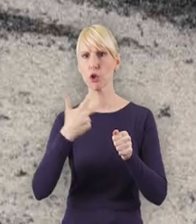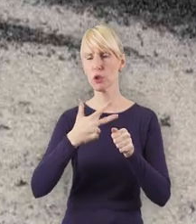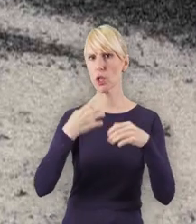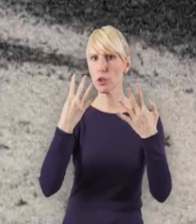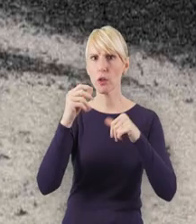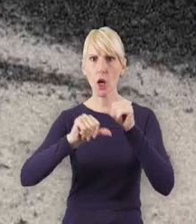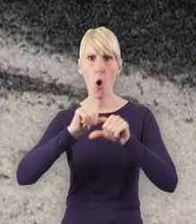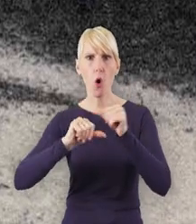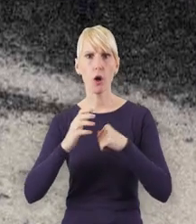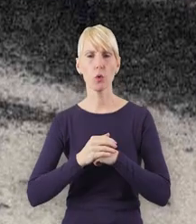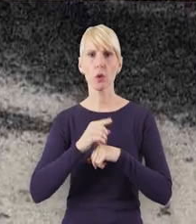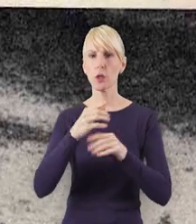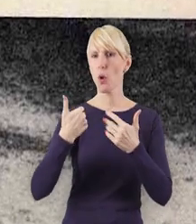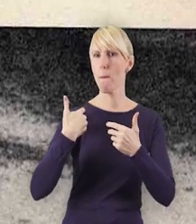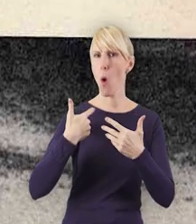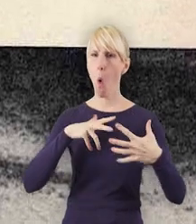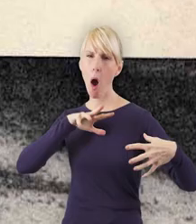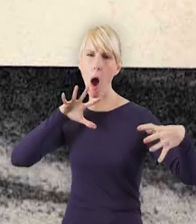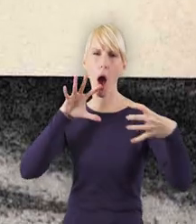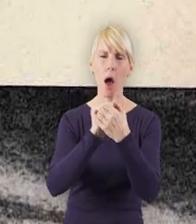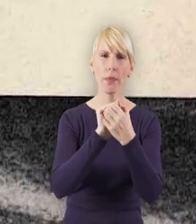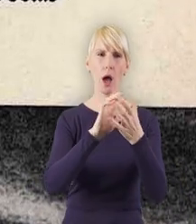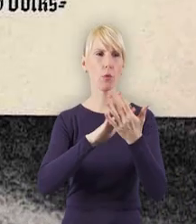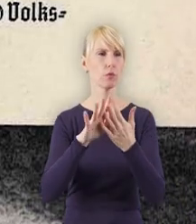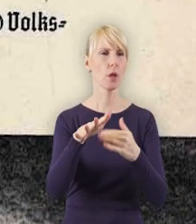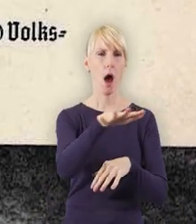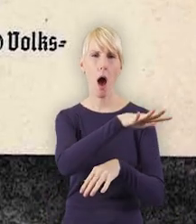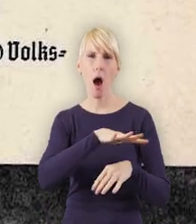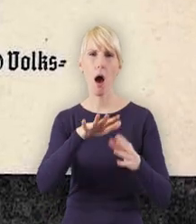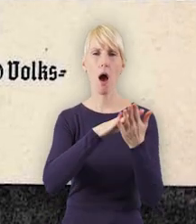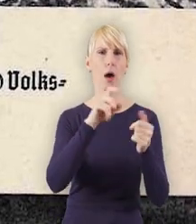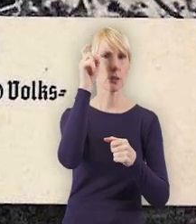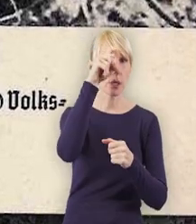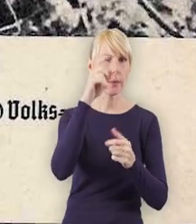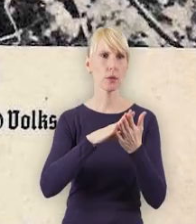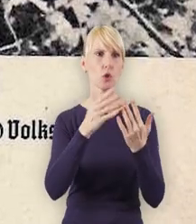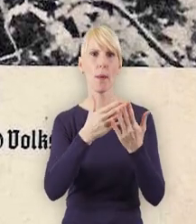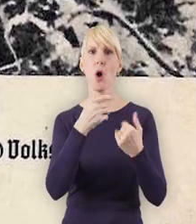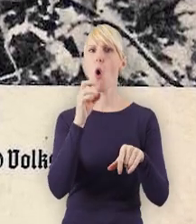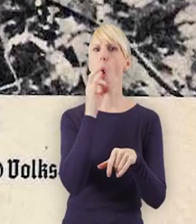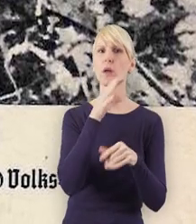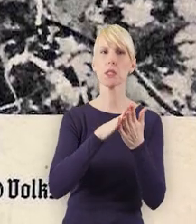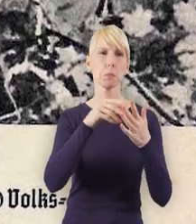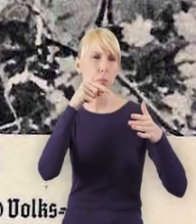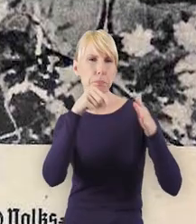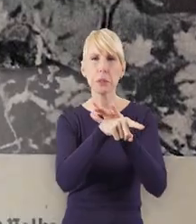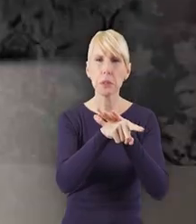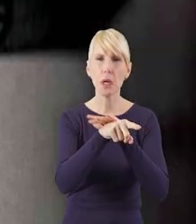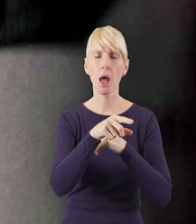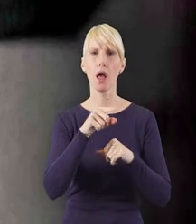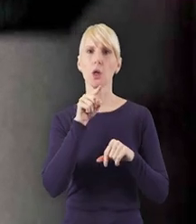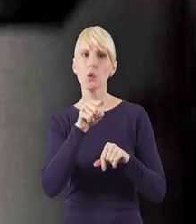1939 roku, kiedy to doszło do ataków na ludność niemiecką oskarżoną o dywersję.